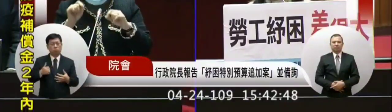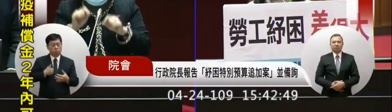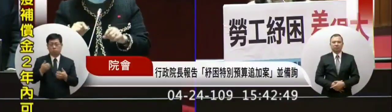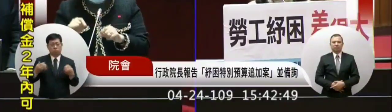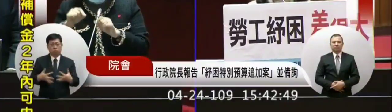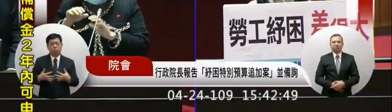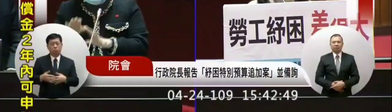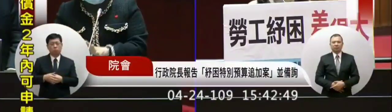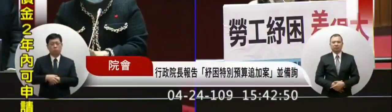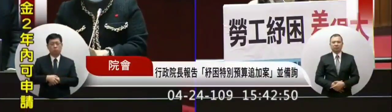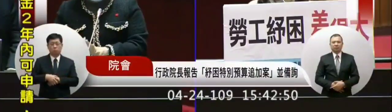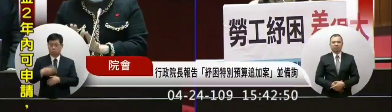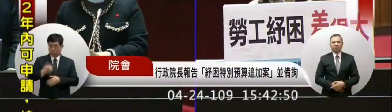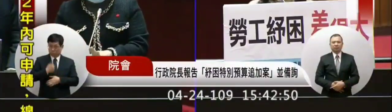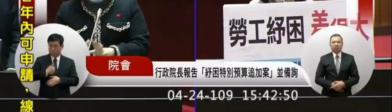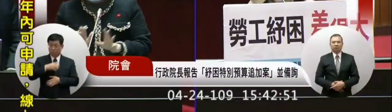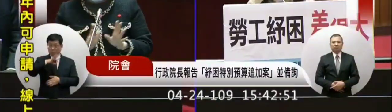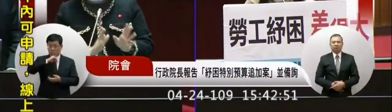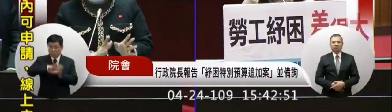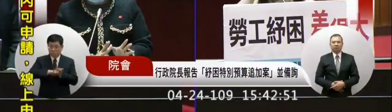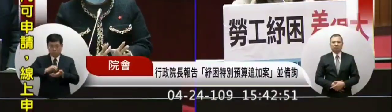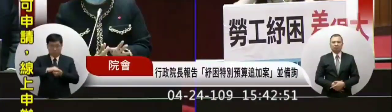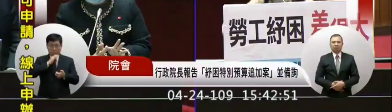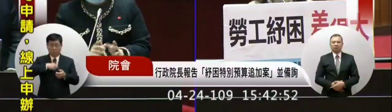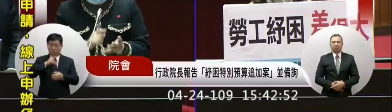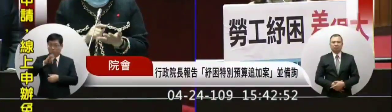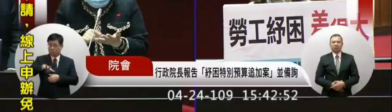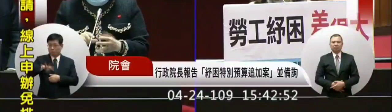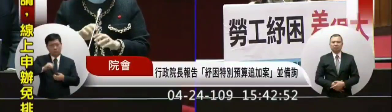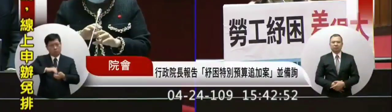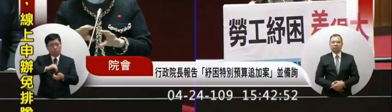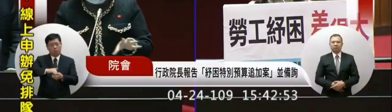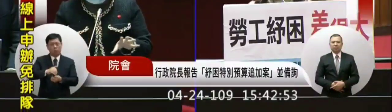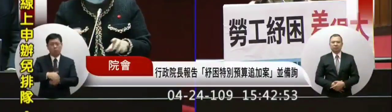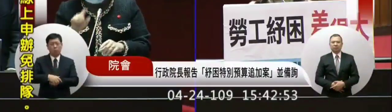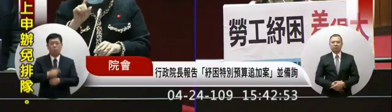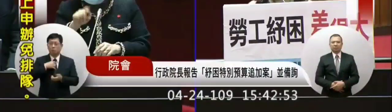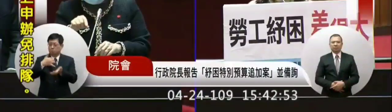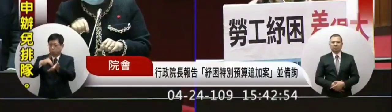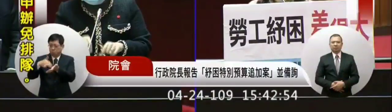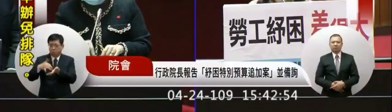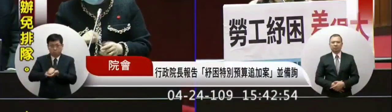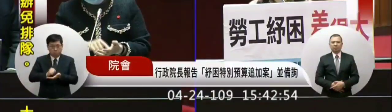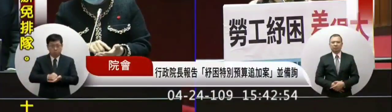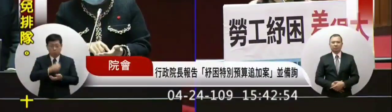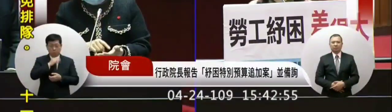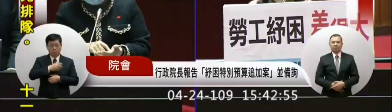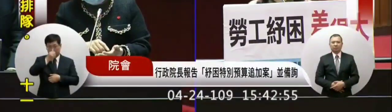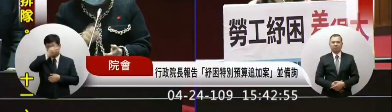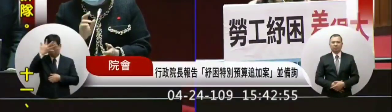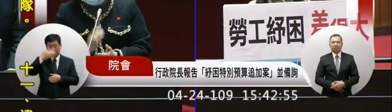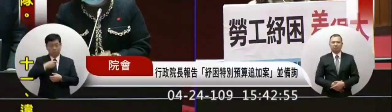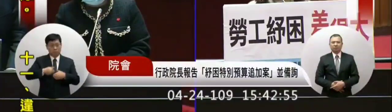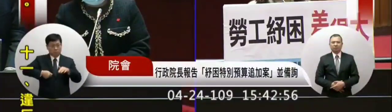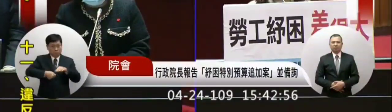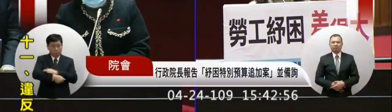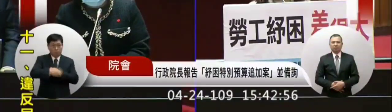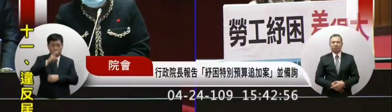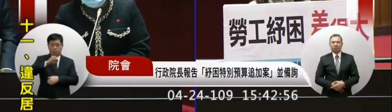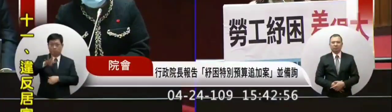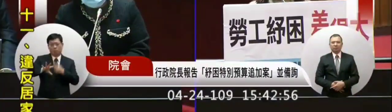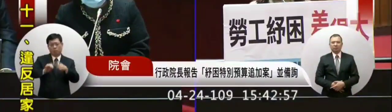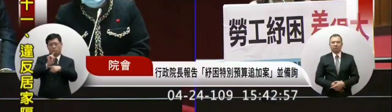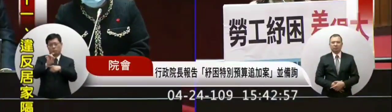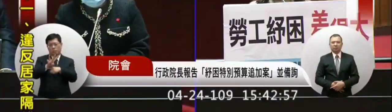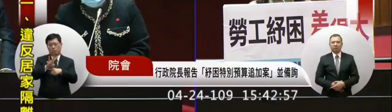不会有问题，也不是说年纪轻的就一定都投保24000。其实我统计过，年纪轻的投24000的才